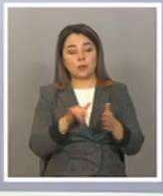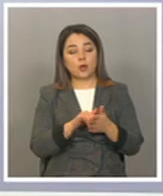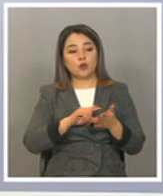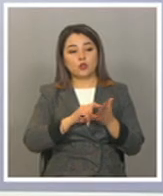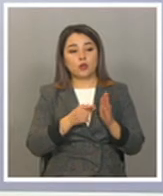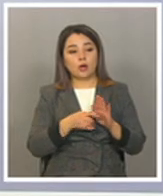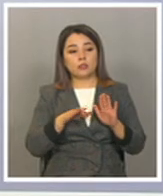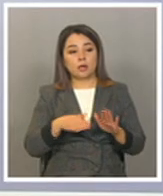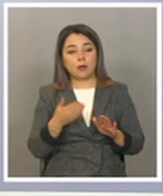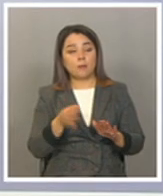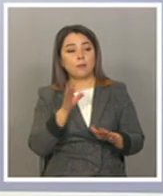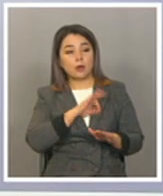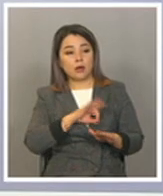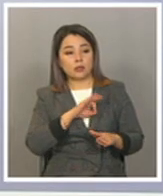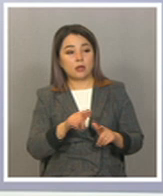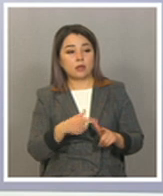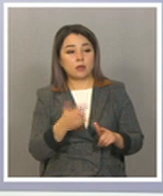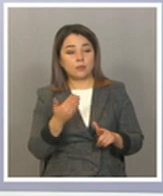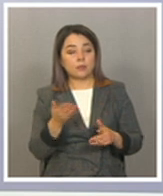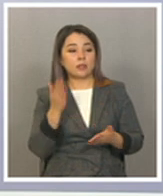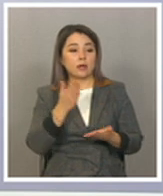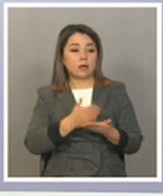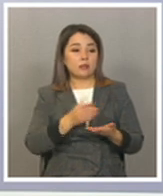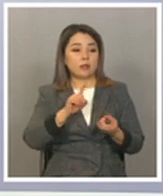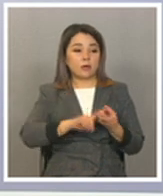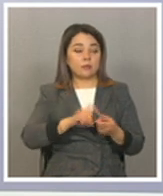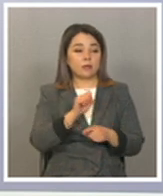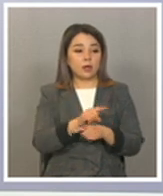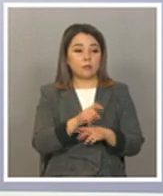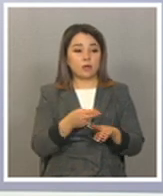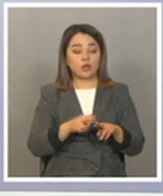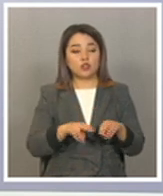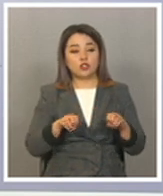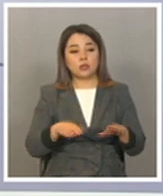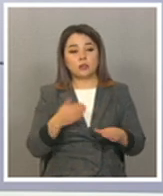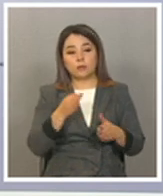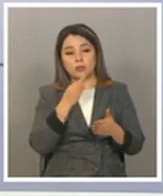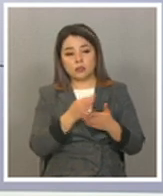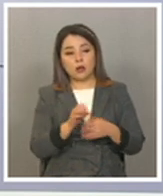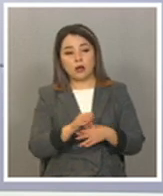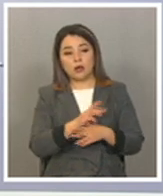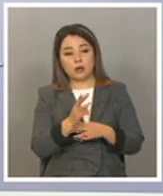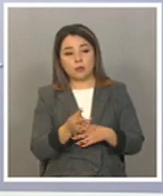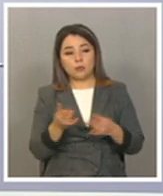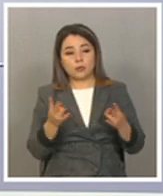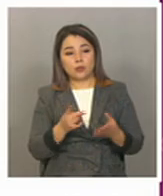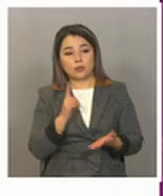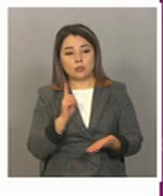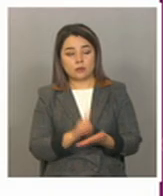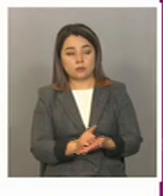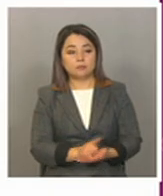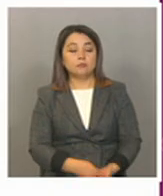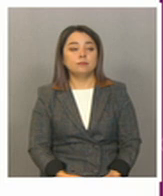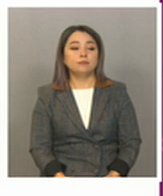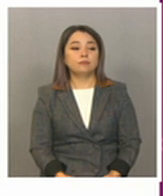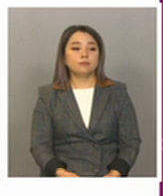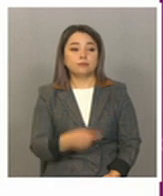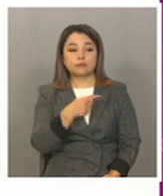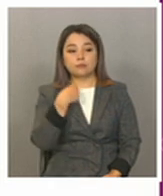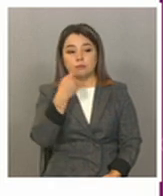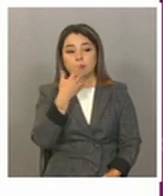ұяшық. Пайдаланушыны тікелей тапсырмалардың шешімімен қамтамасыз етеді.